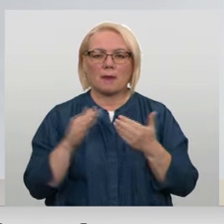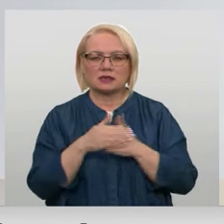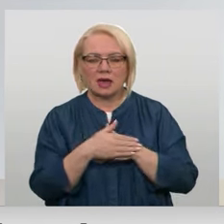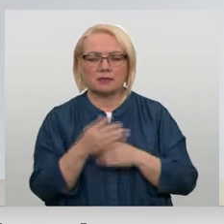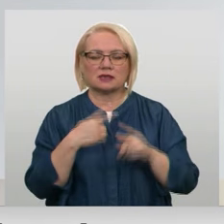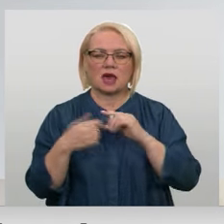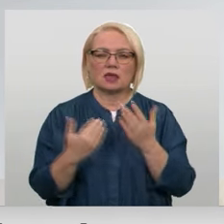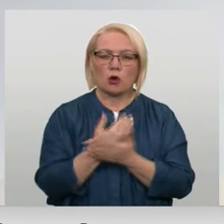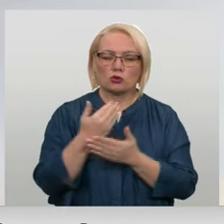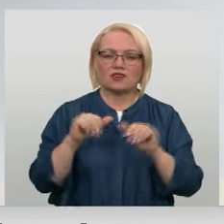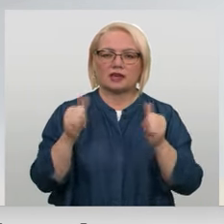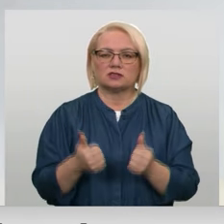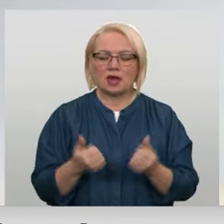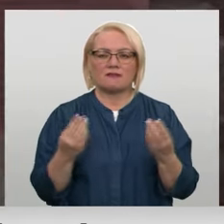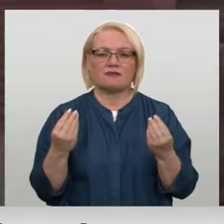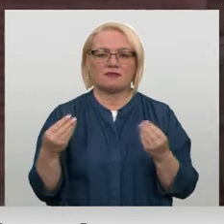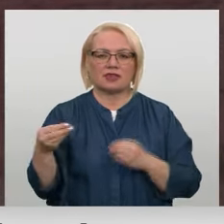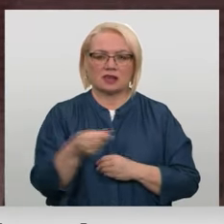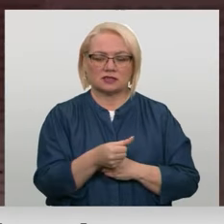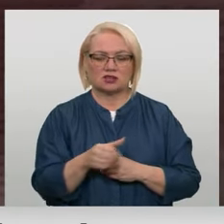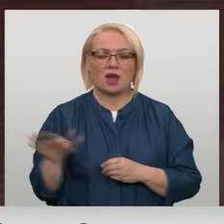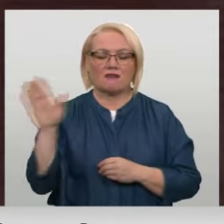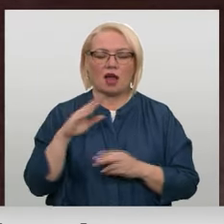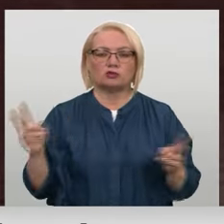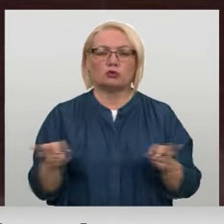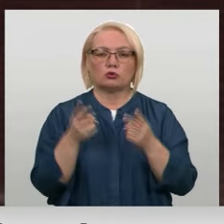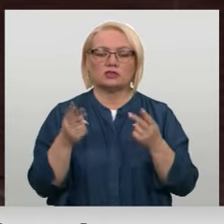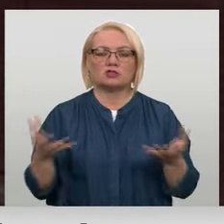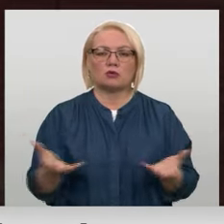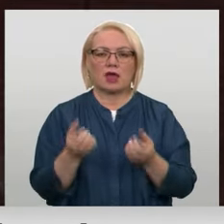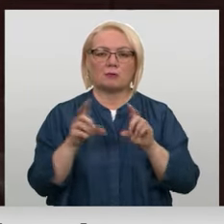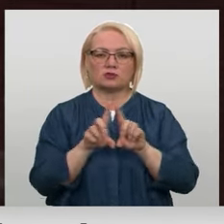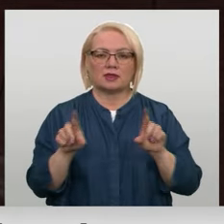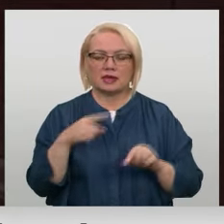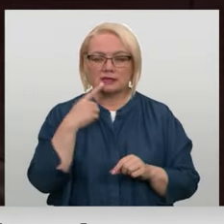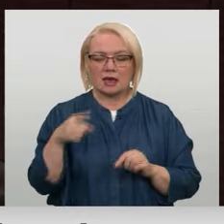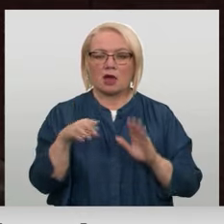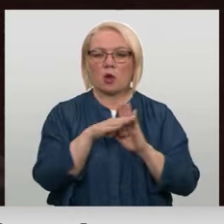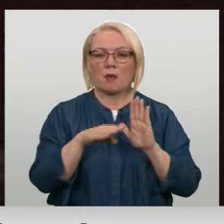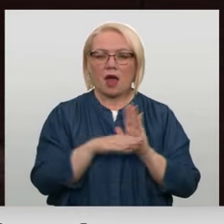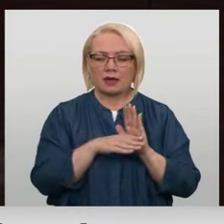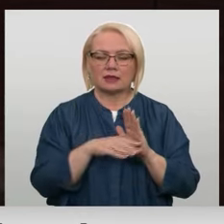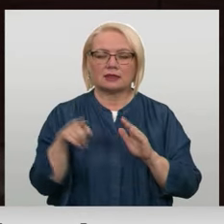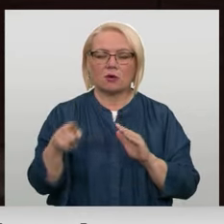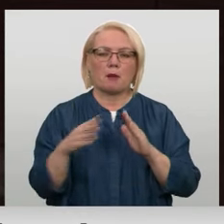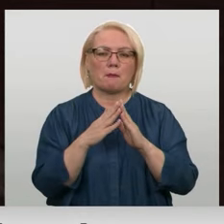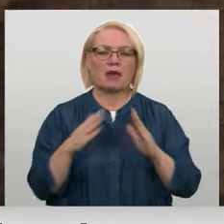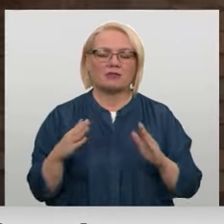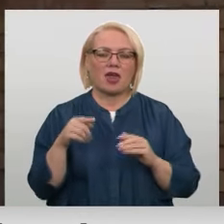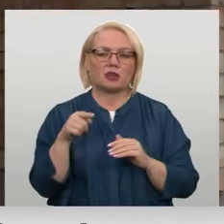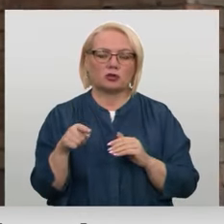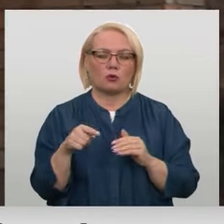vai izveidošanai finansēšanai. Valsts ugunsdzēsības un glābšanas dienas skaidro, ka normatīvie akti patvērtņu definēšanā ir izstrādes